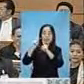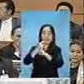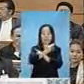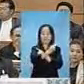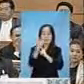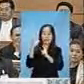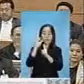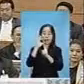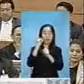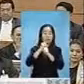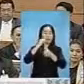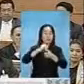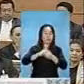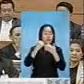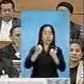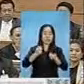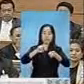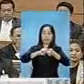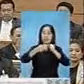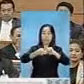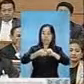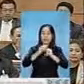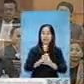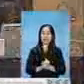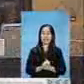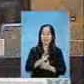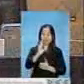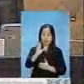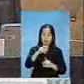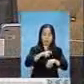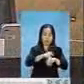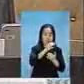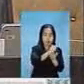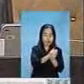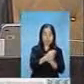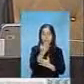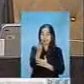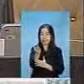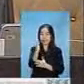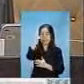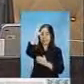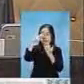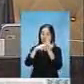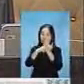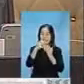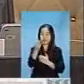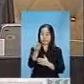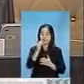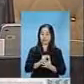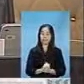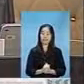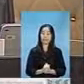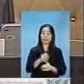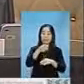เนี ่ ย เอาครับ ก็มีอันยุ่งเหยิงไปด้วย เอาหยุดกันครับเวลาหยุดด้วยนะครับเอาเชิญท่านวชระประท้วงครับเชิญครับ ท่านประธานที่เคาร